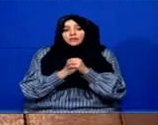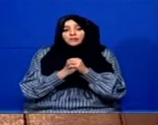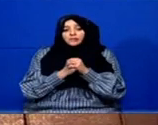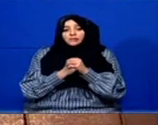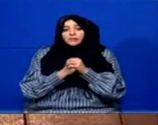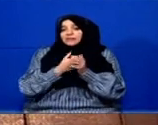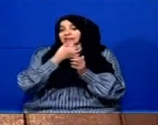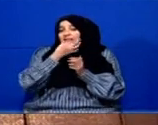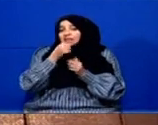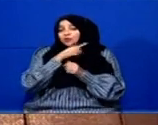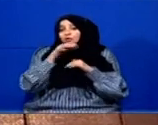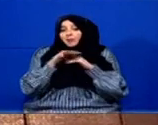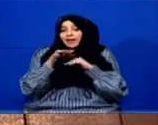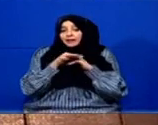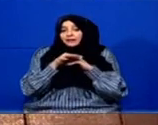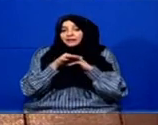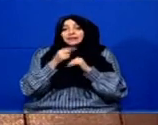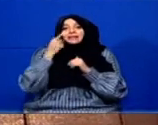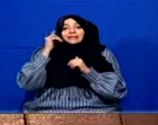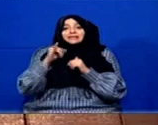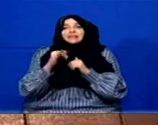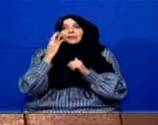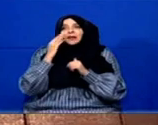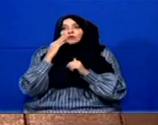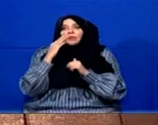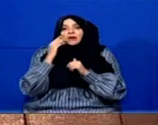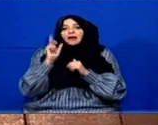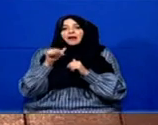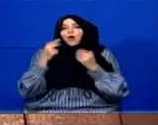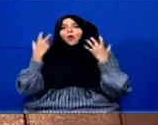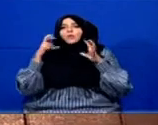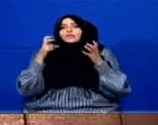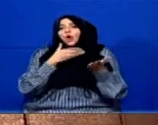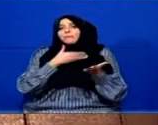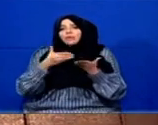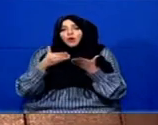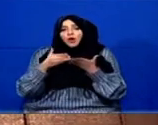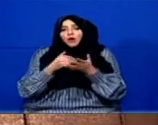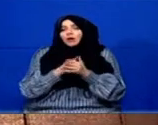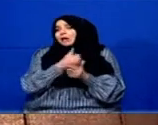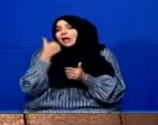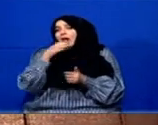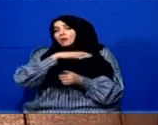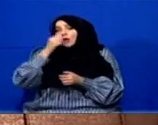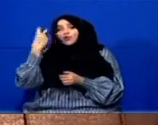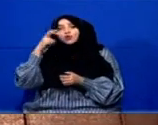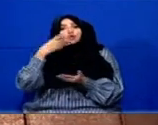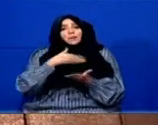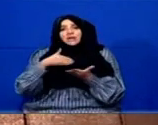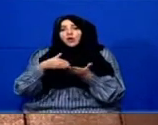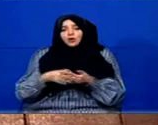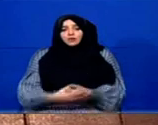زوجها هذا الله يرحمه اذا خلا 800 مليون هي تاخذ 200